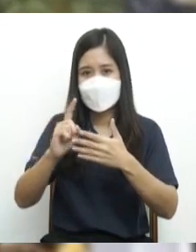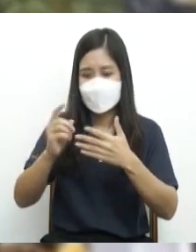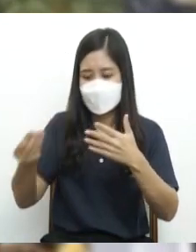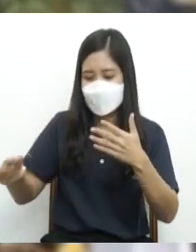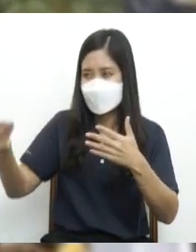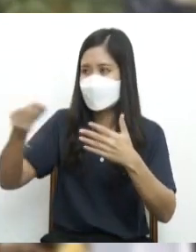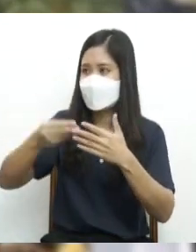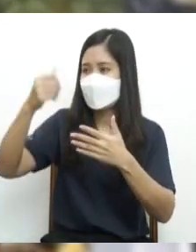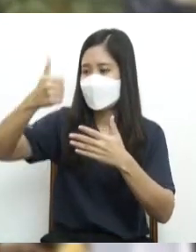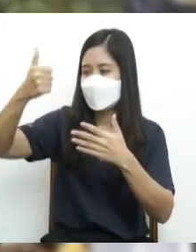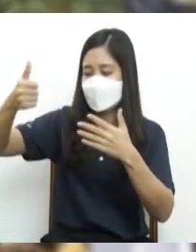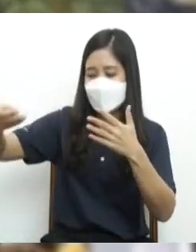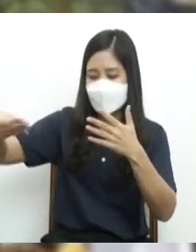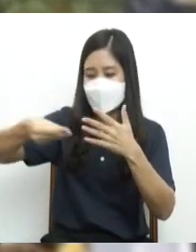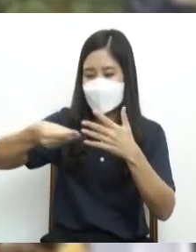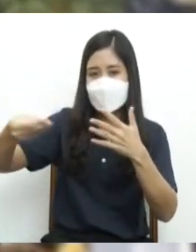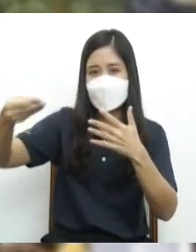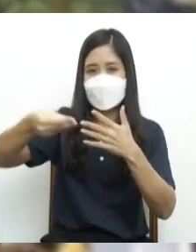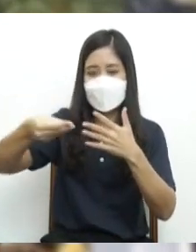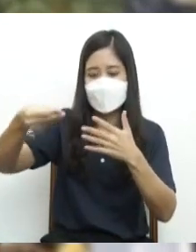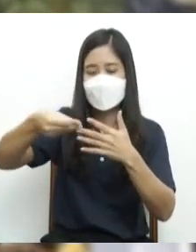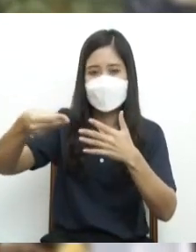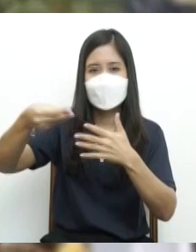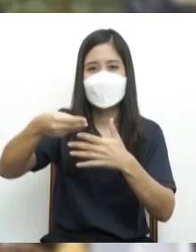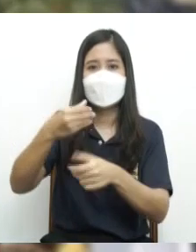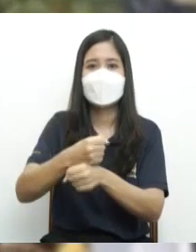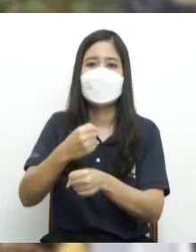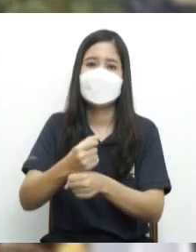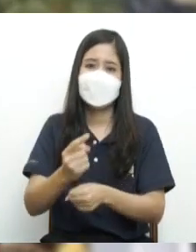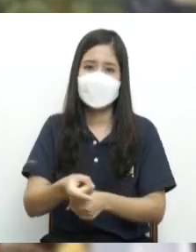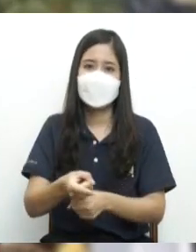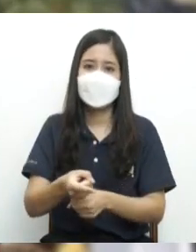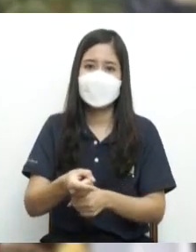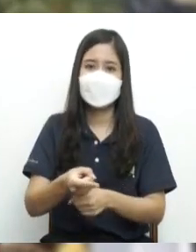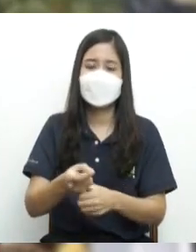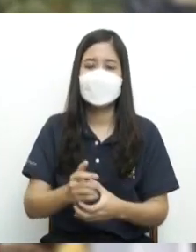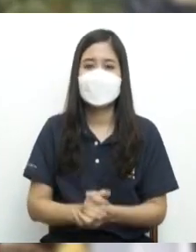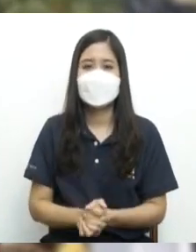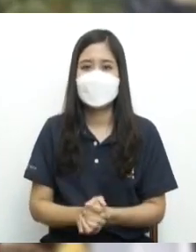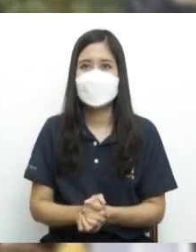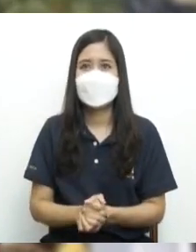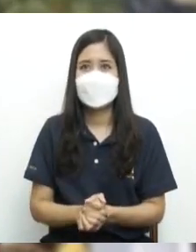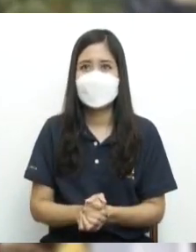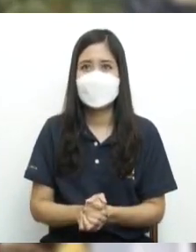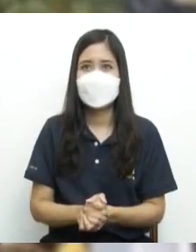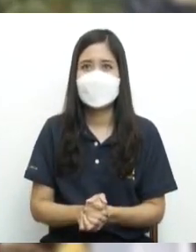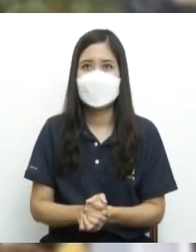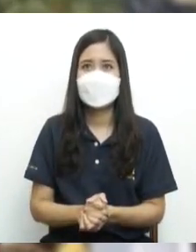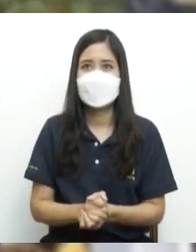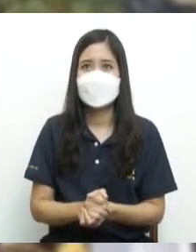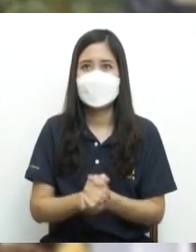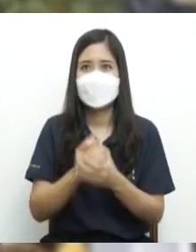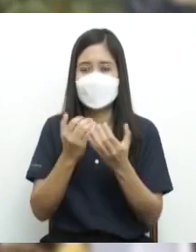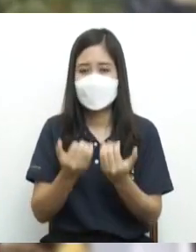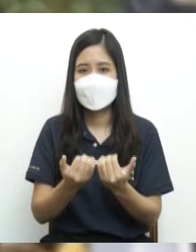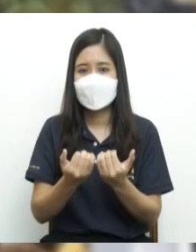นะถ้าท่านทราบในประวัติผมก็คือว่าส่วนใหญ่แล้วตั้งแต่เปลี่ยนวิถีชีวิตมาเป็นจากครูเป็นพล